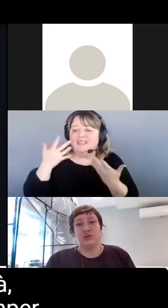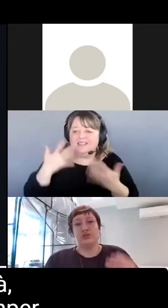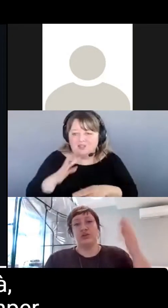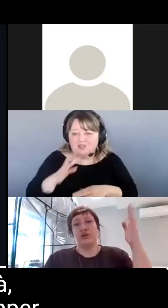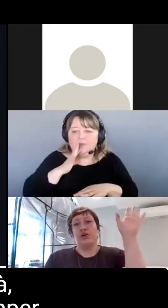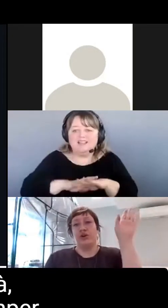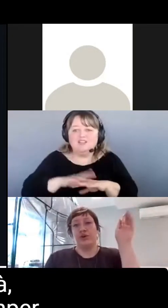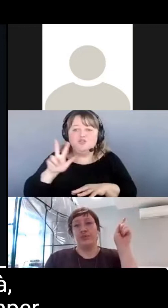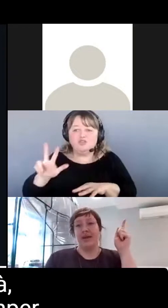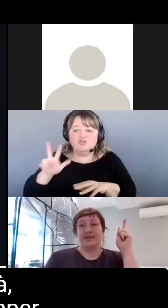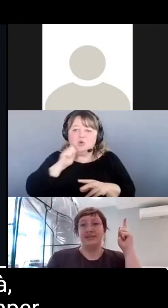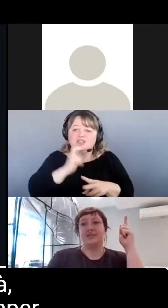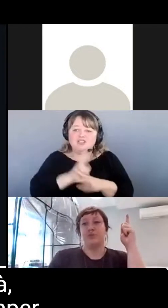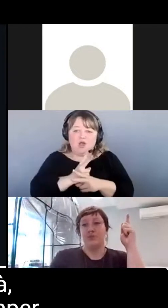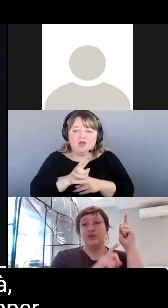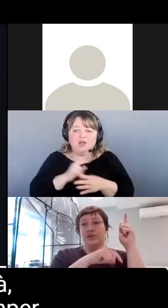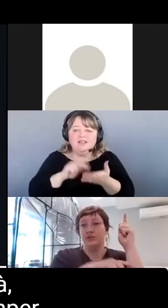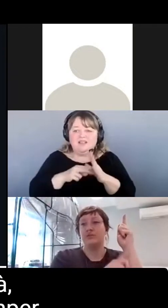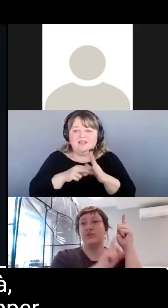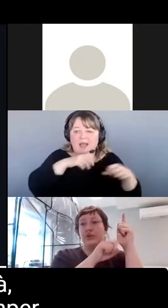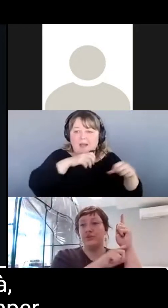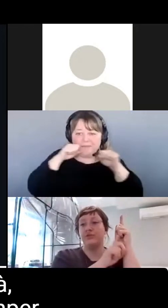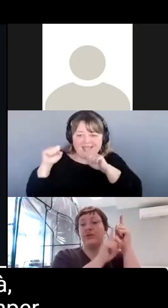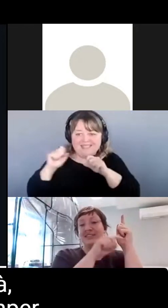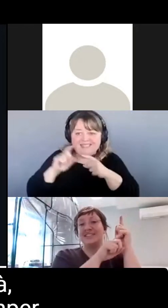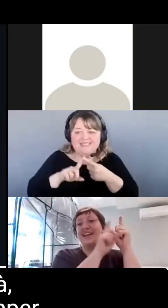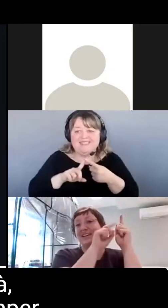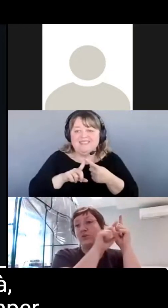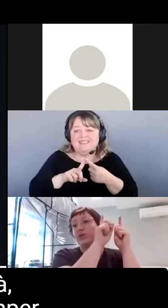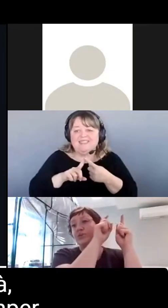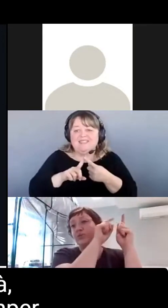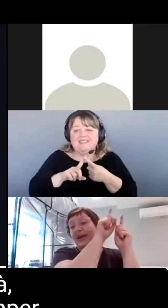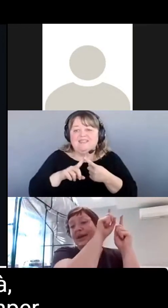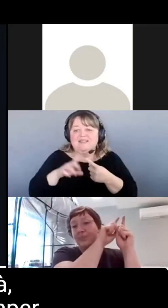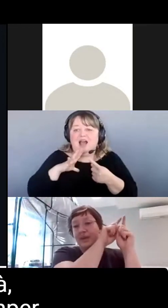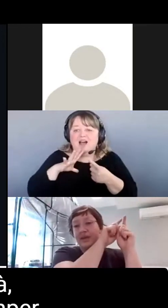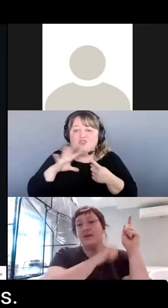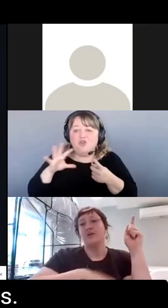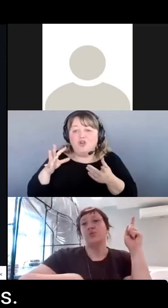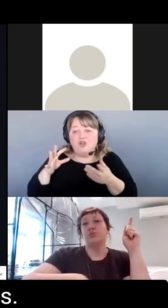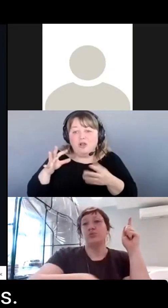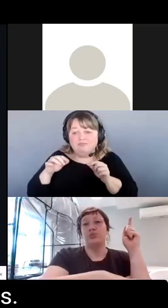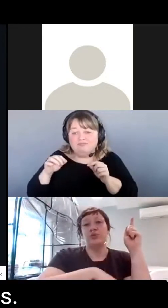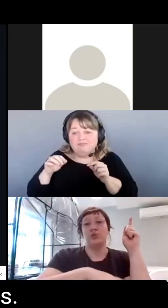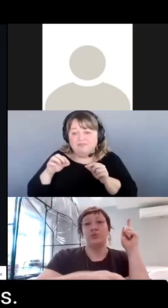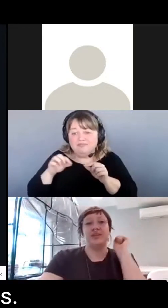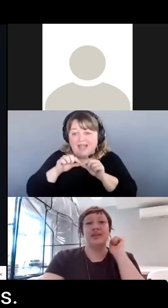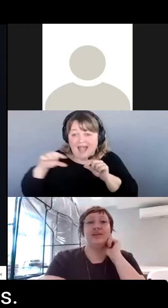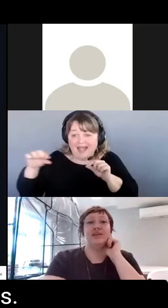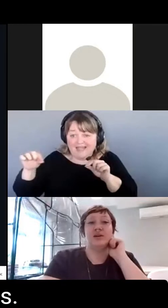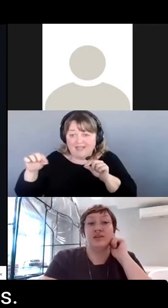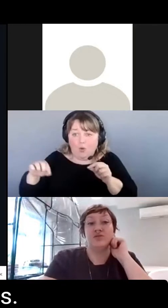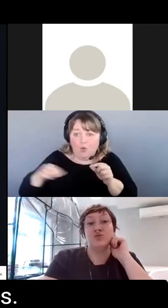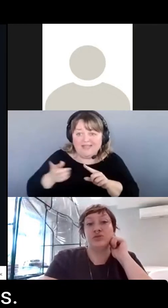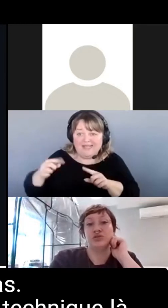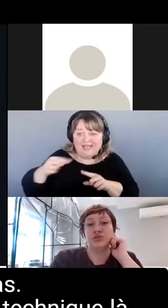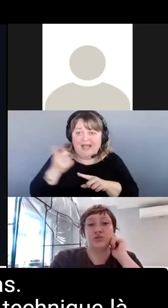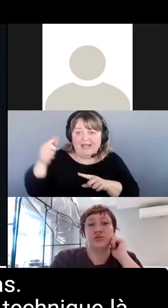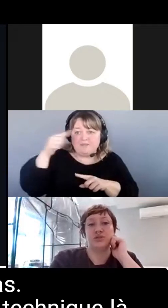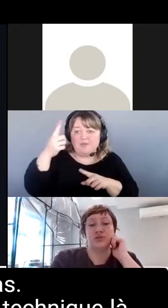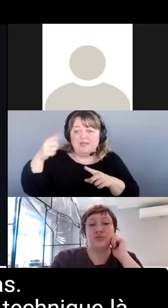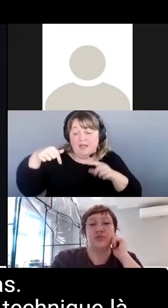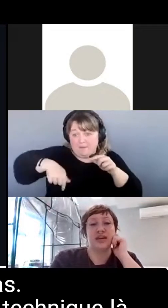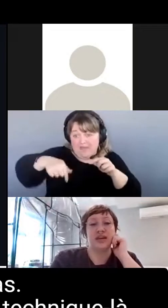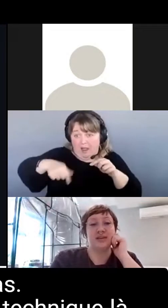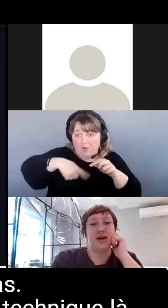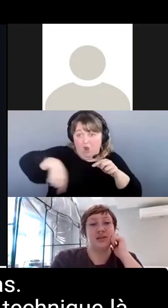C'est lorsqu'il y a un maïs, puis là, il va y avoir des haricots qui vont grimper. Puis au pied, il y aura des courges. Donc,